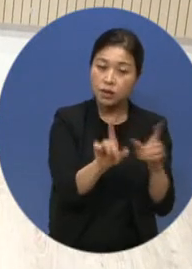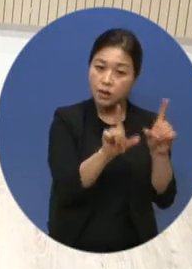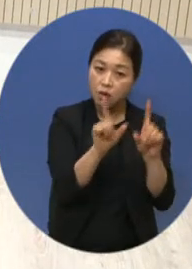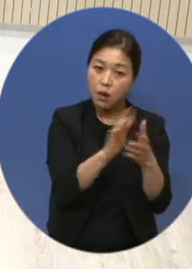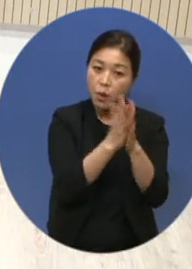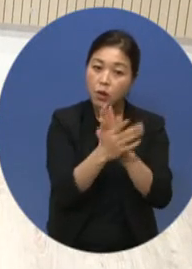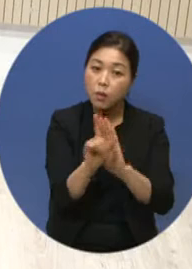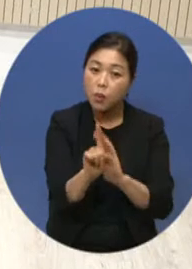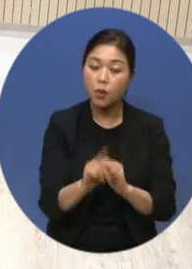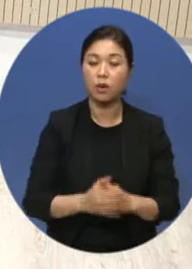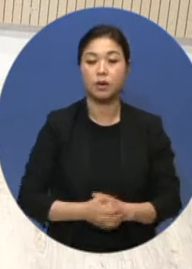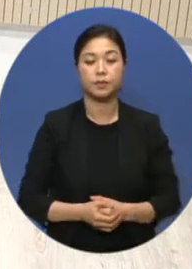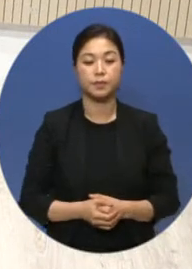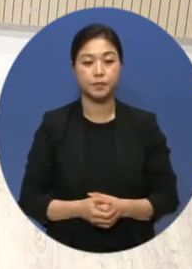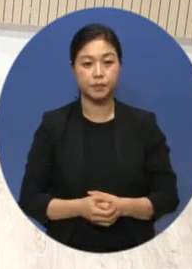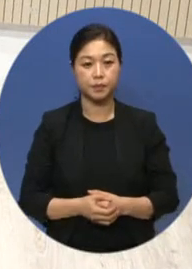있을까요?